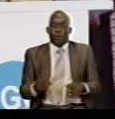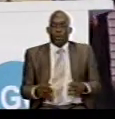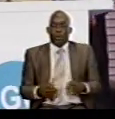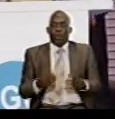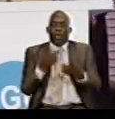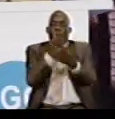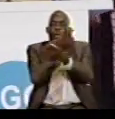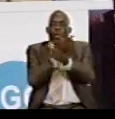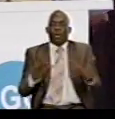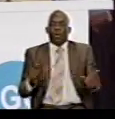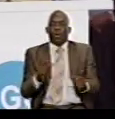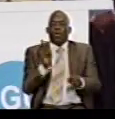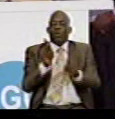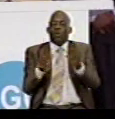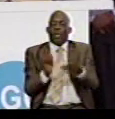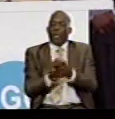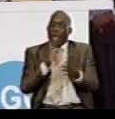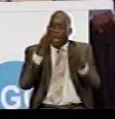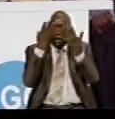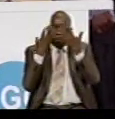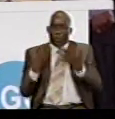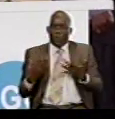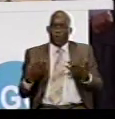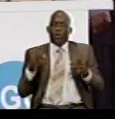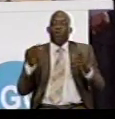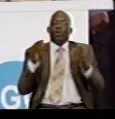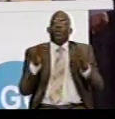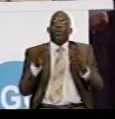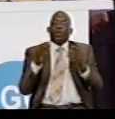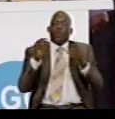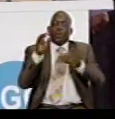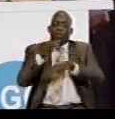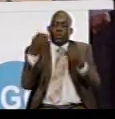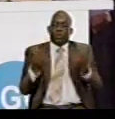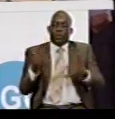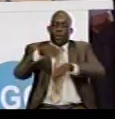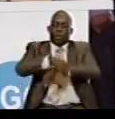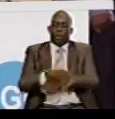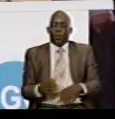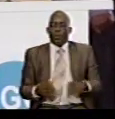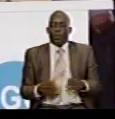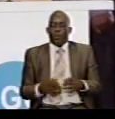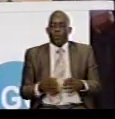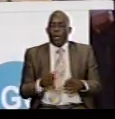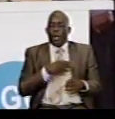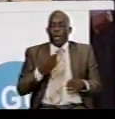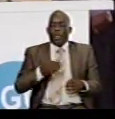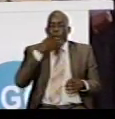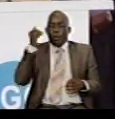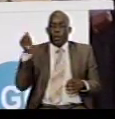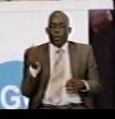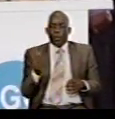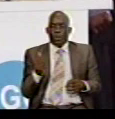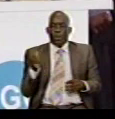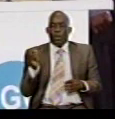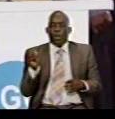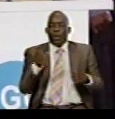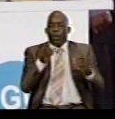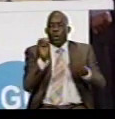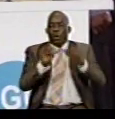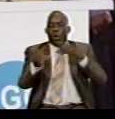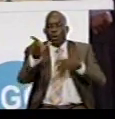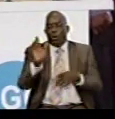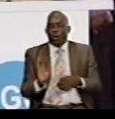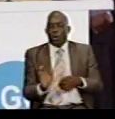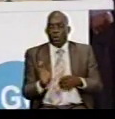suffering tonight. Libère ceux qui souffrent cette in nuit. In Africa. En Afrique. And the rest of the world. Et le reste du monde. Oh God. Oh